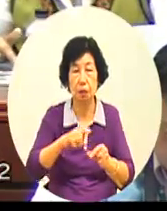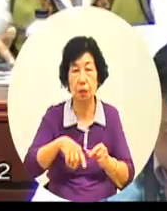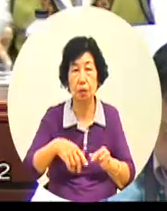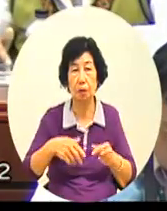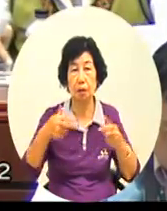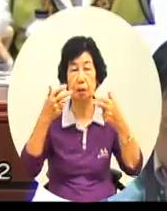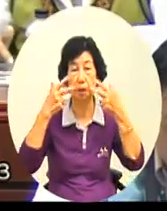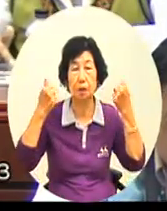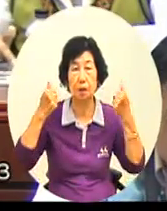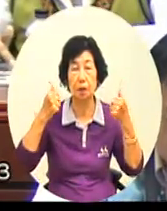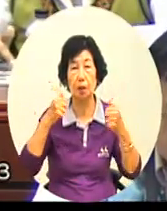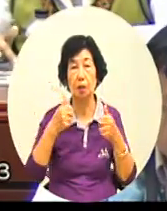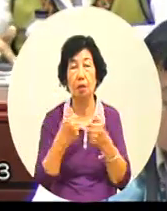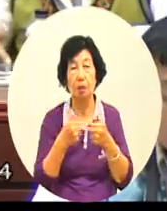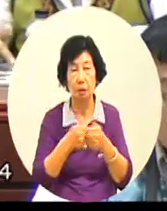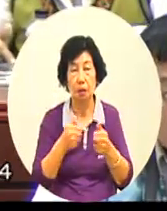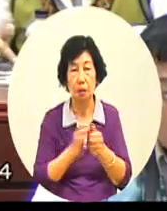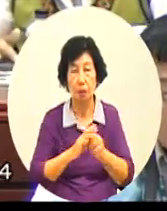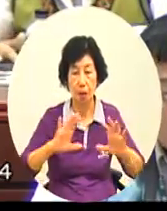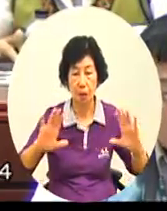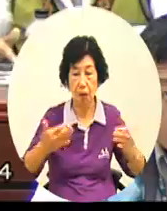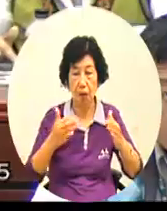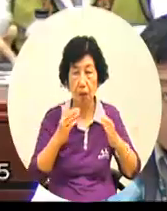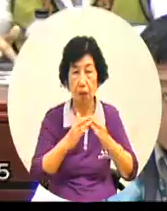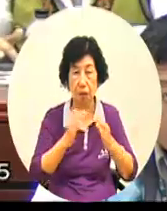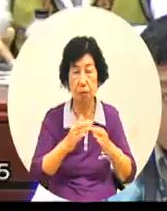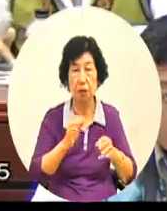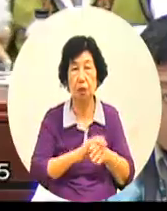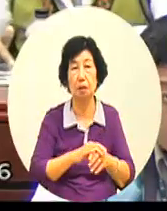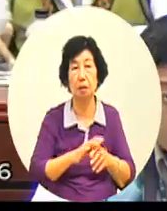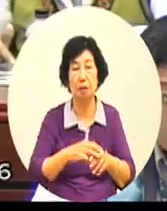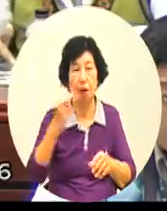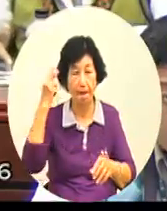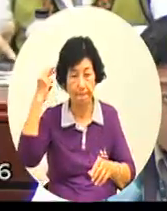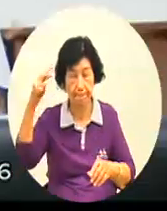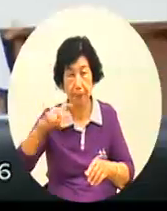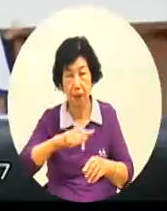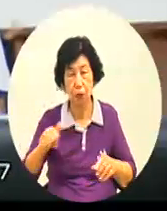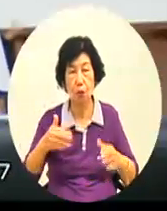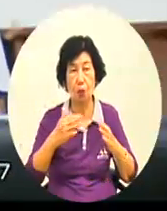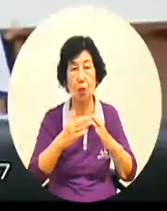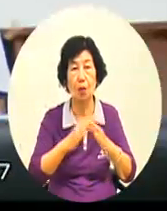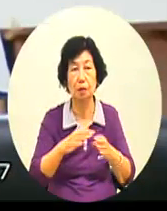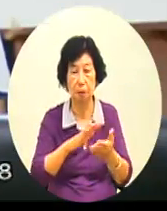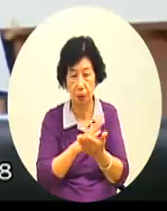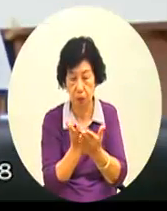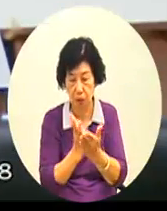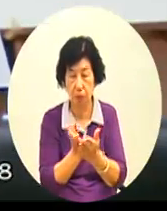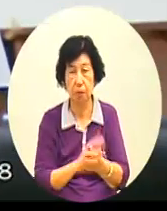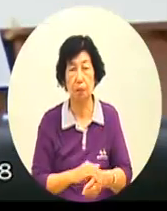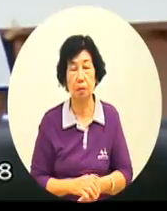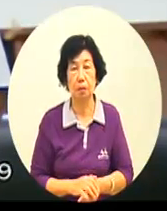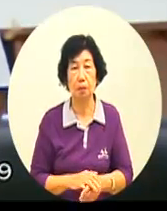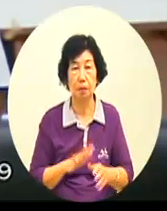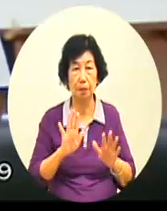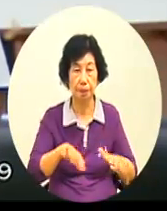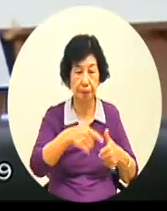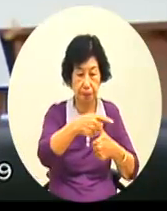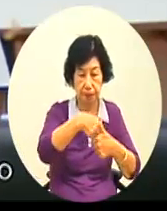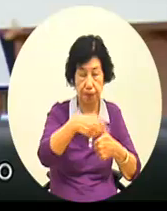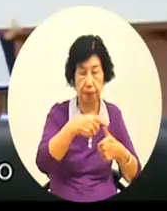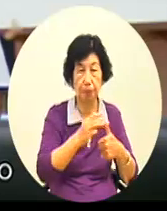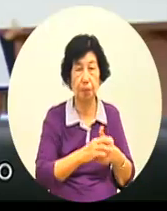国家博物馆的这个场刊。 好，谢谢。好，我现在要就教社会局几个问题